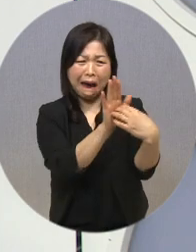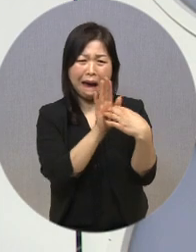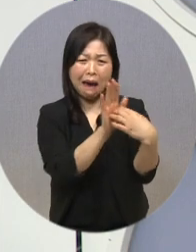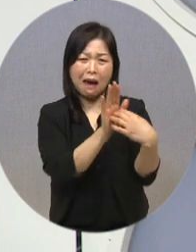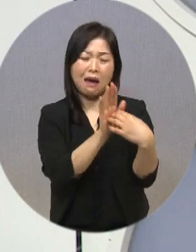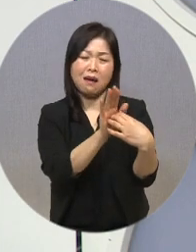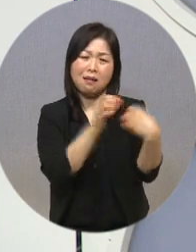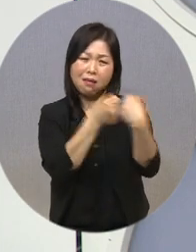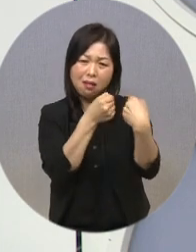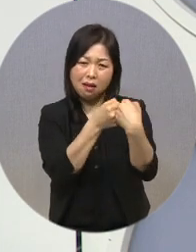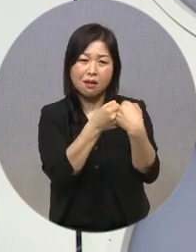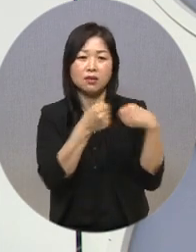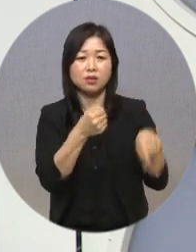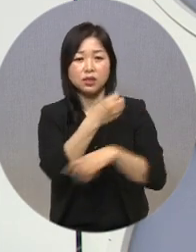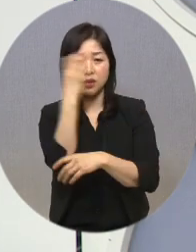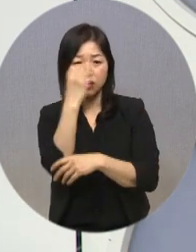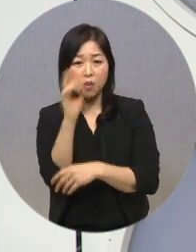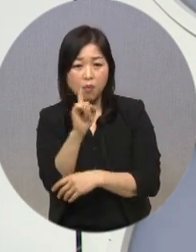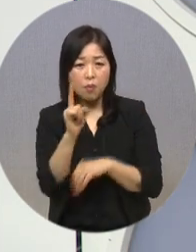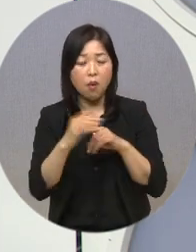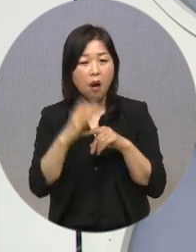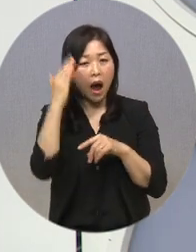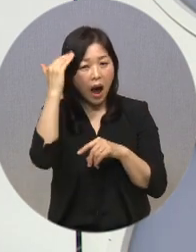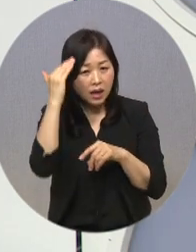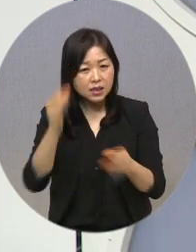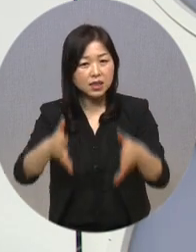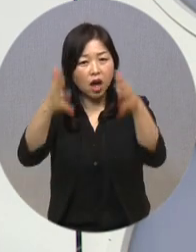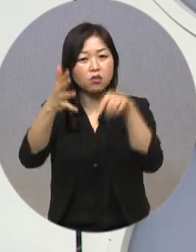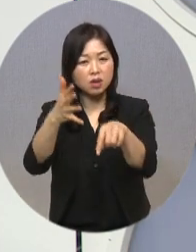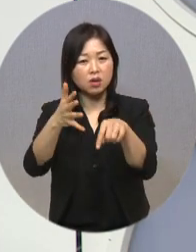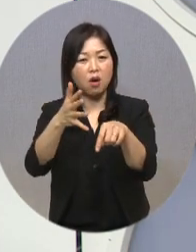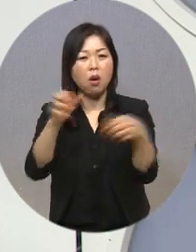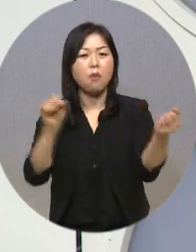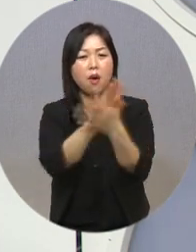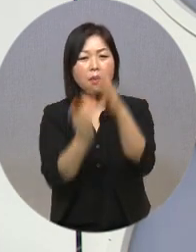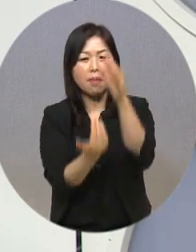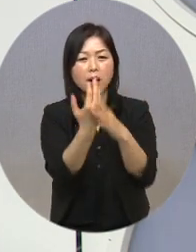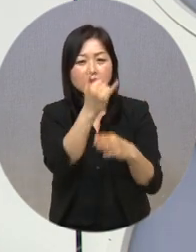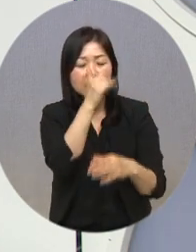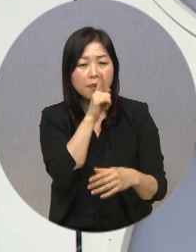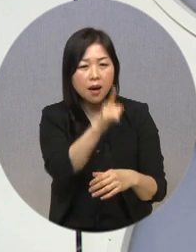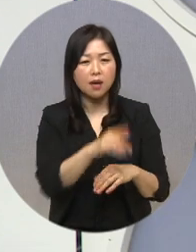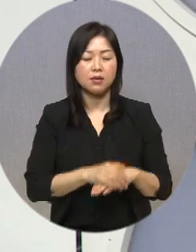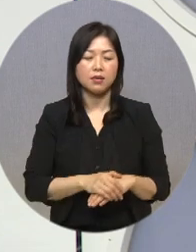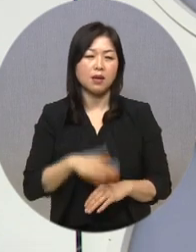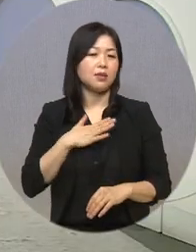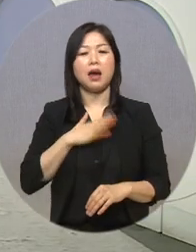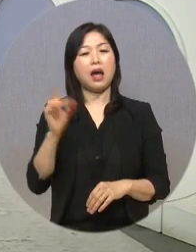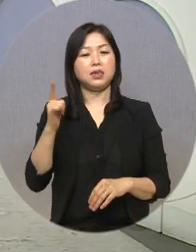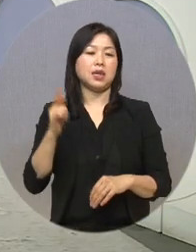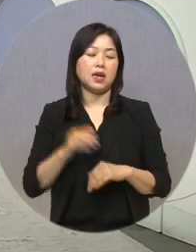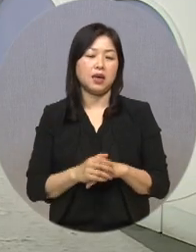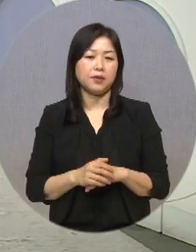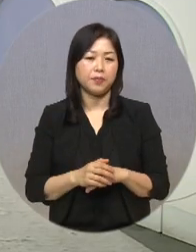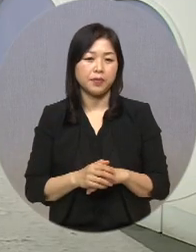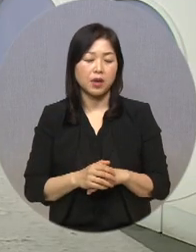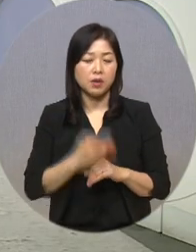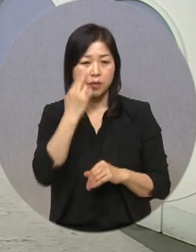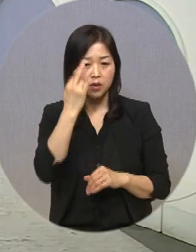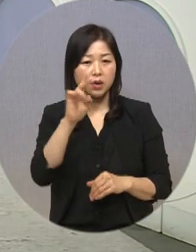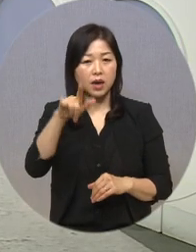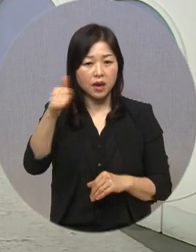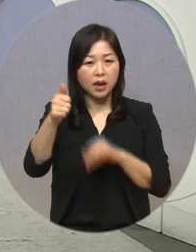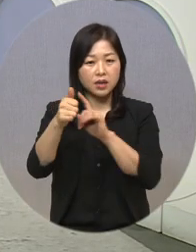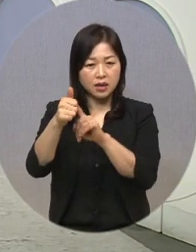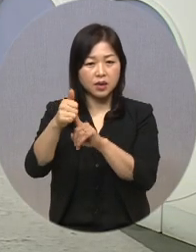이런. 그 신문에는 한인타운에서 났다. 아닙니다 이거는. 내가 미국 저 LA 타임스